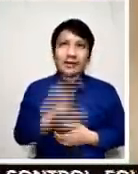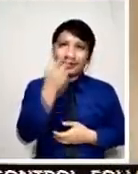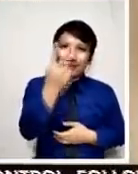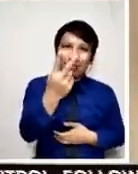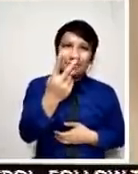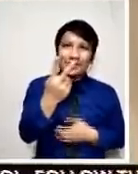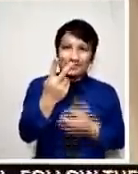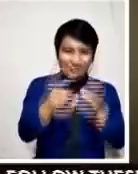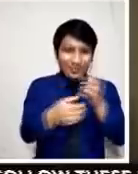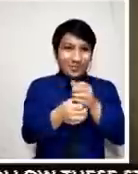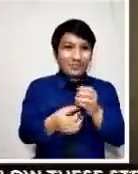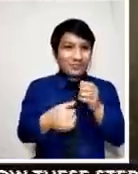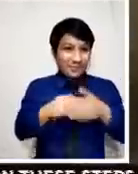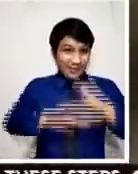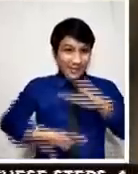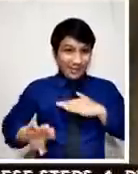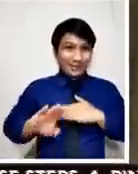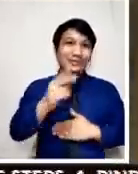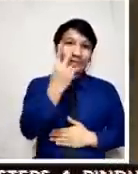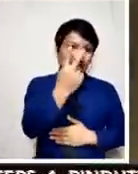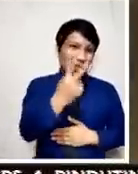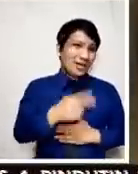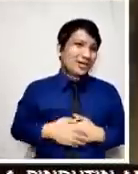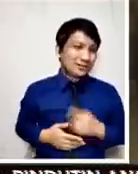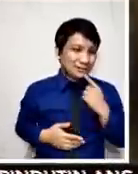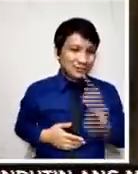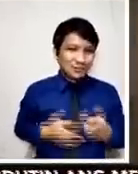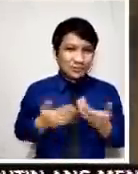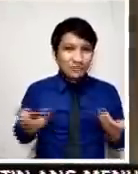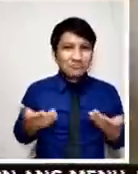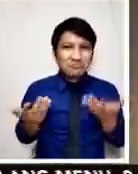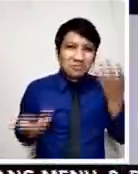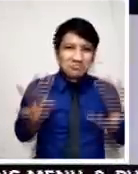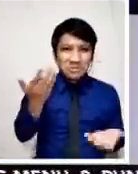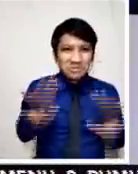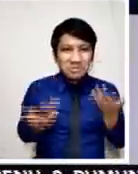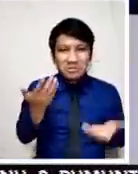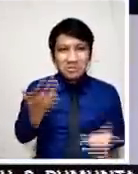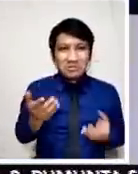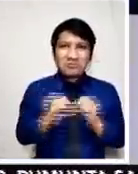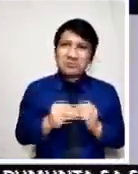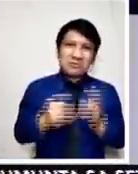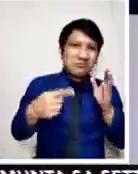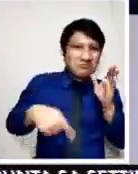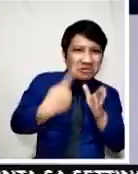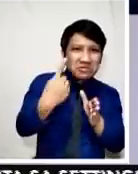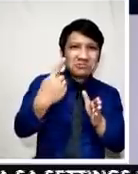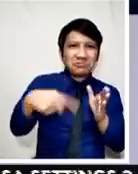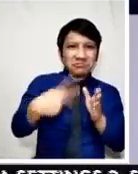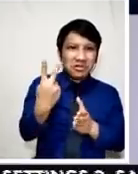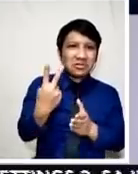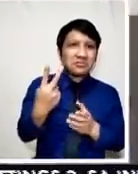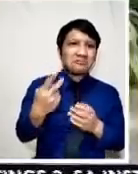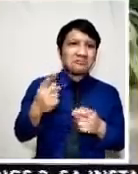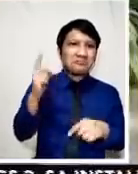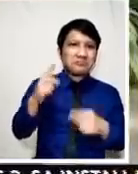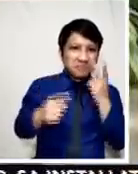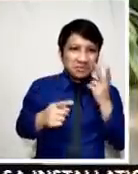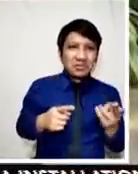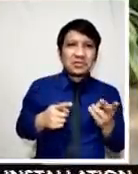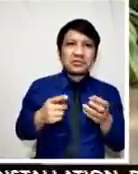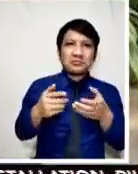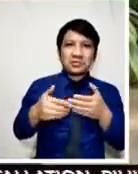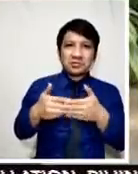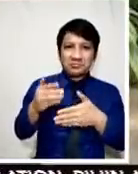And in the wild, probably once or twice a year lang siya pwedeng mag-breed. Kaya